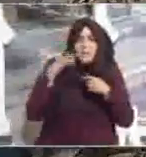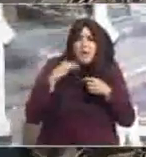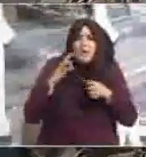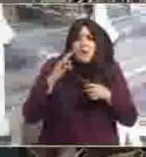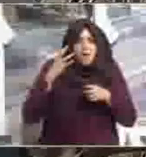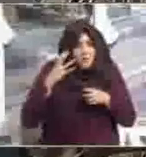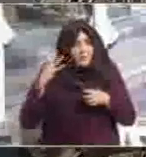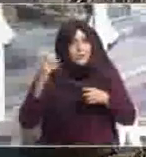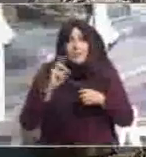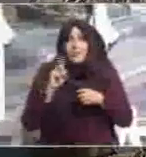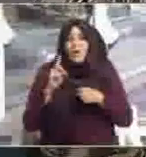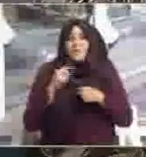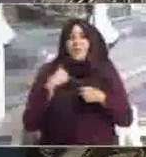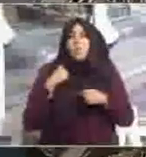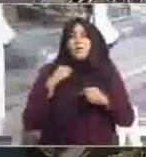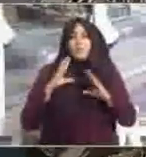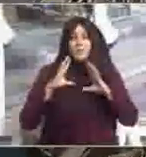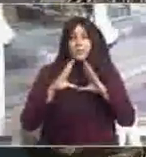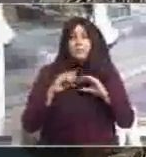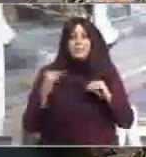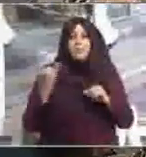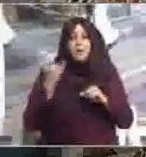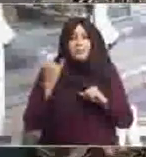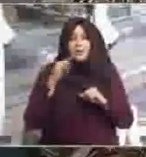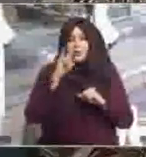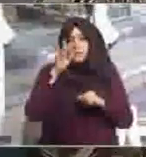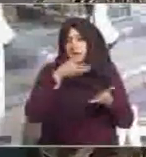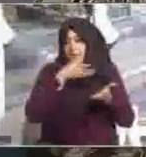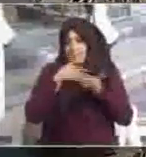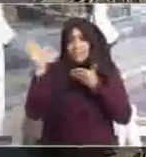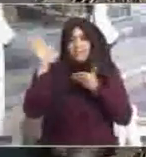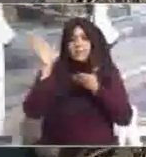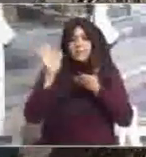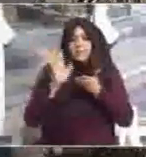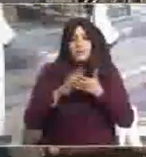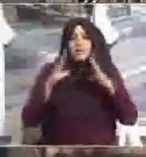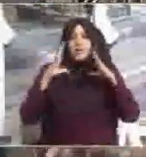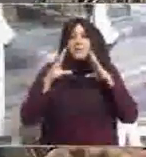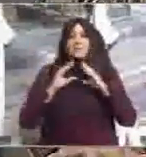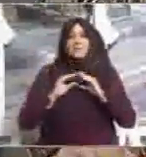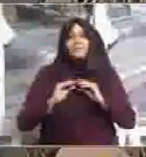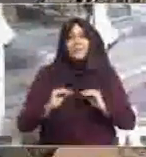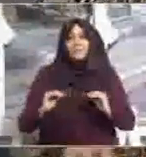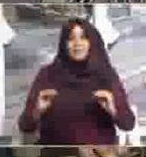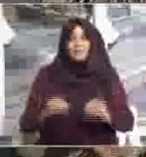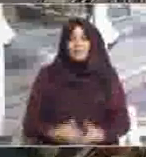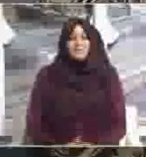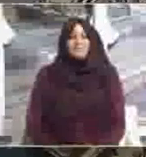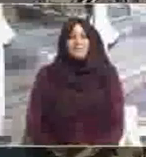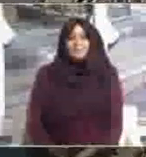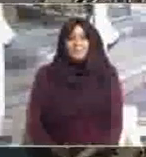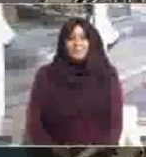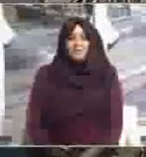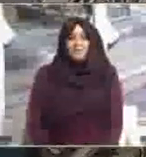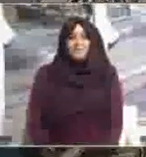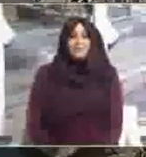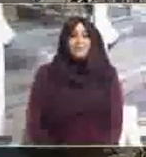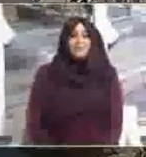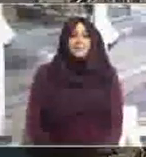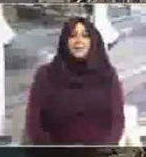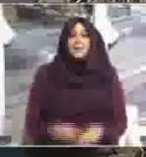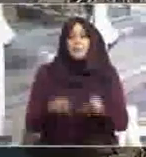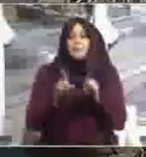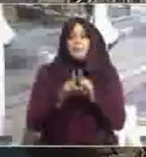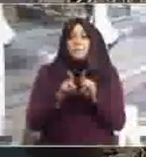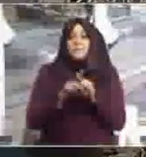هو حطمه وحطم نفسه وبمعنى جعلها تنقاد اليه. شوف كذلك الشجاعة